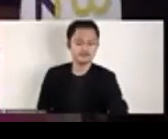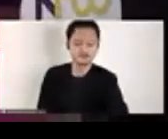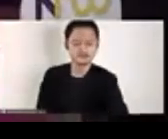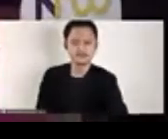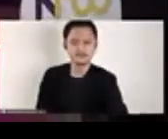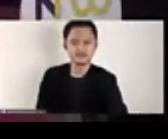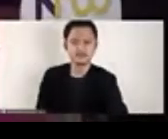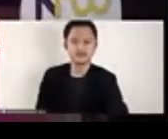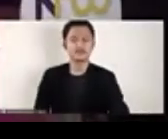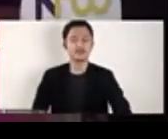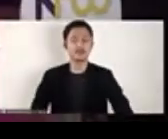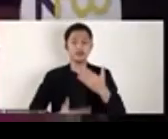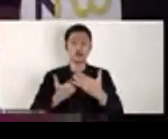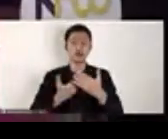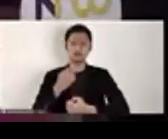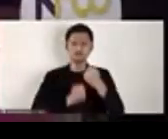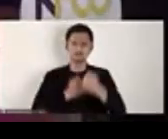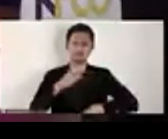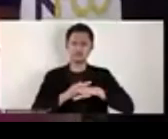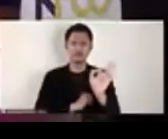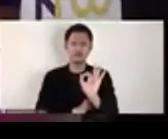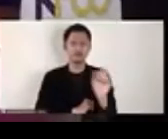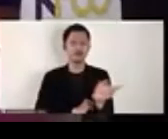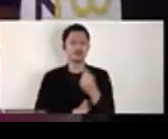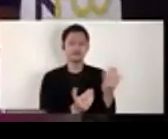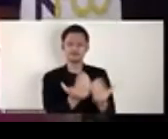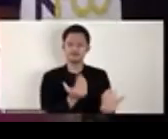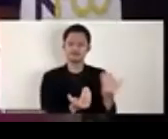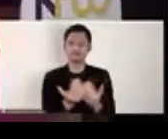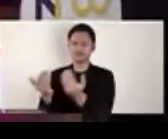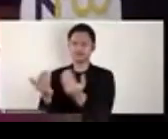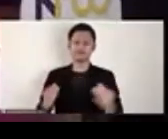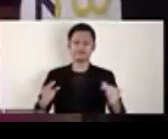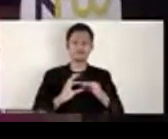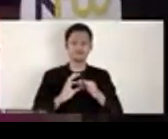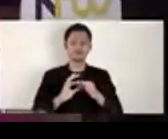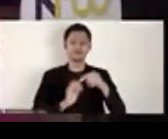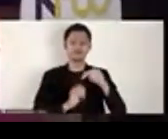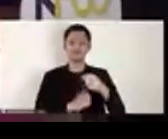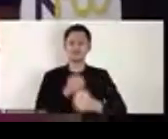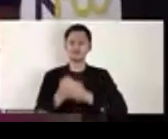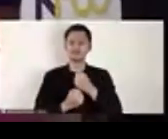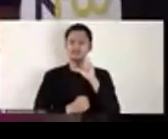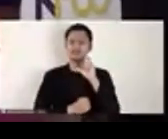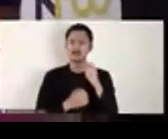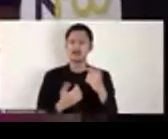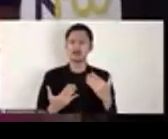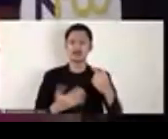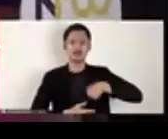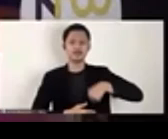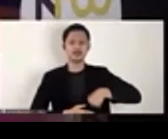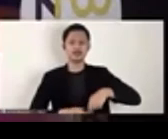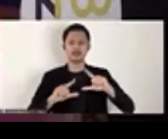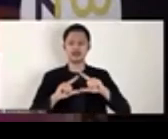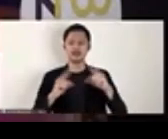alisasi nah ini yang kemudian kita menggandeng dan bekerjasama dengan teman-teman ini dan itu juga dilakukan melalui Kementerian lembaga terkait